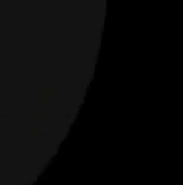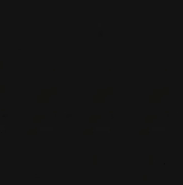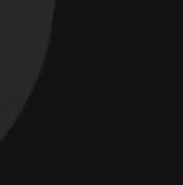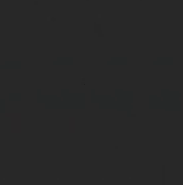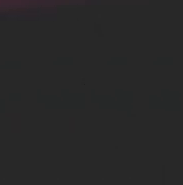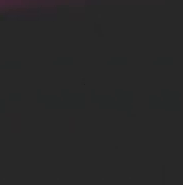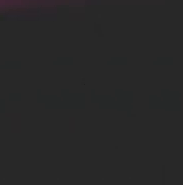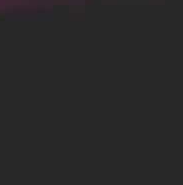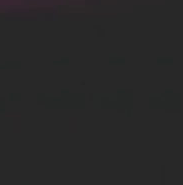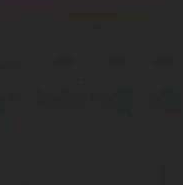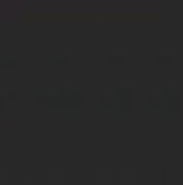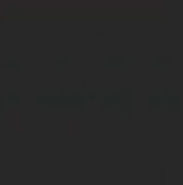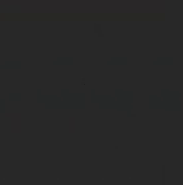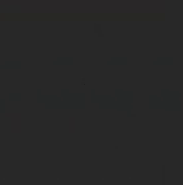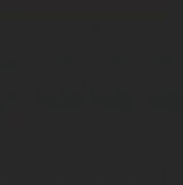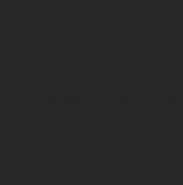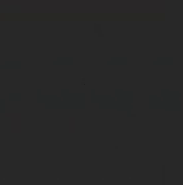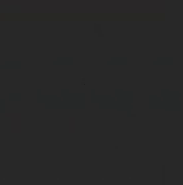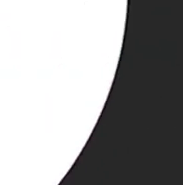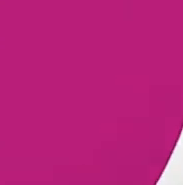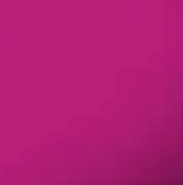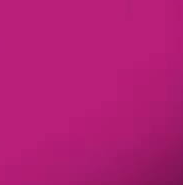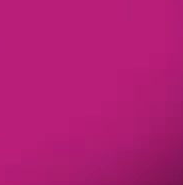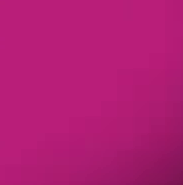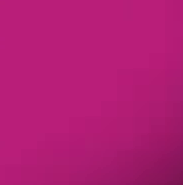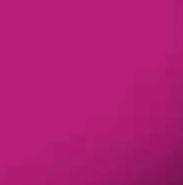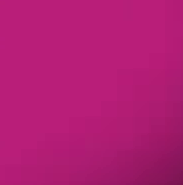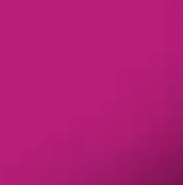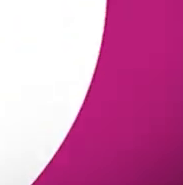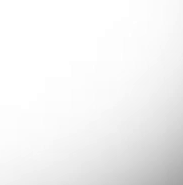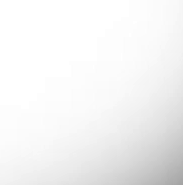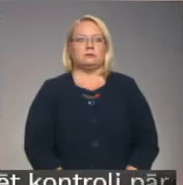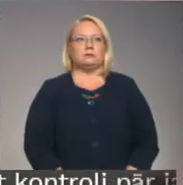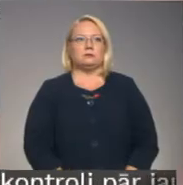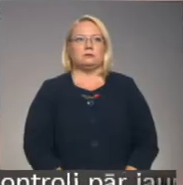Re! Viss ēters ir te!